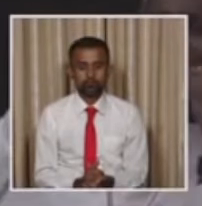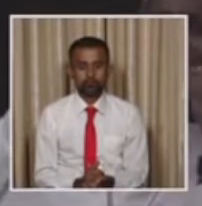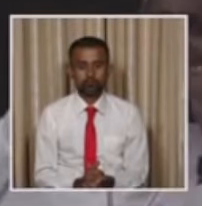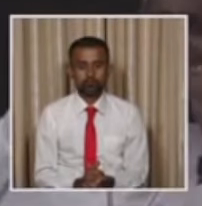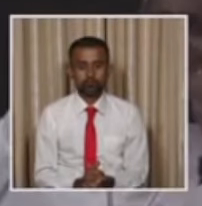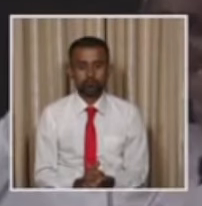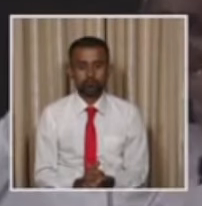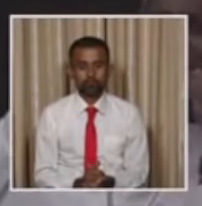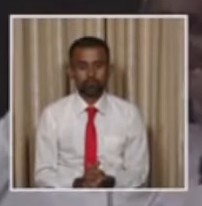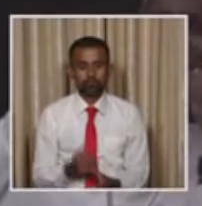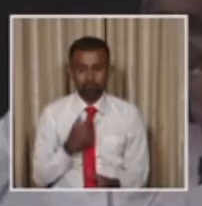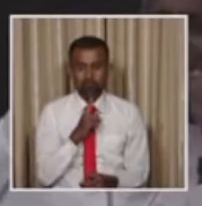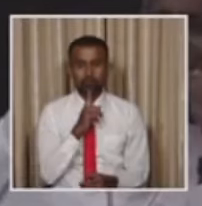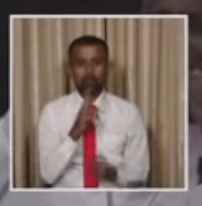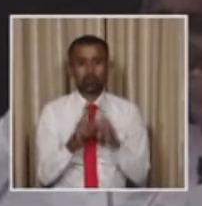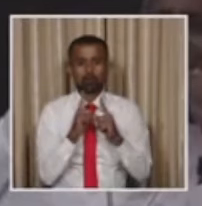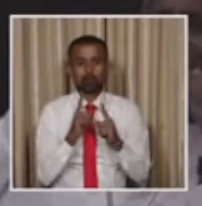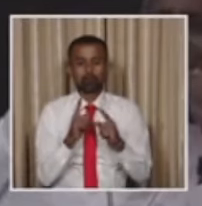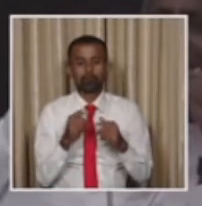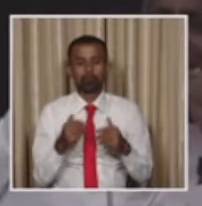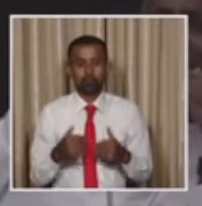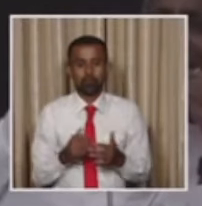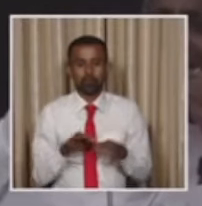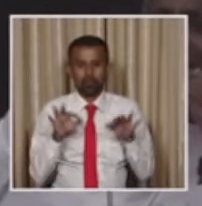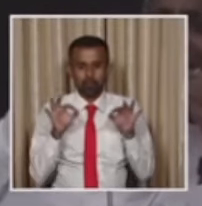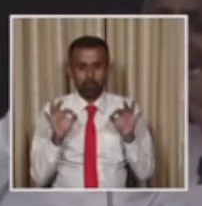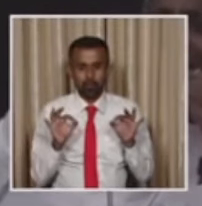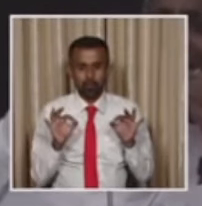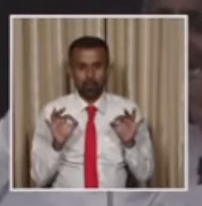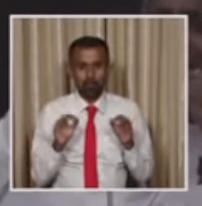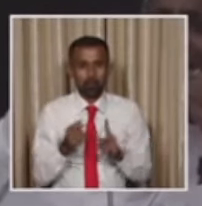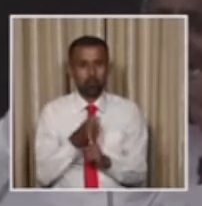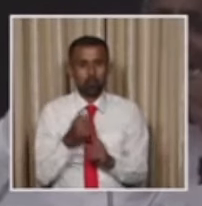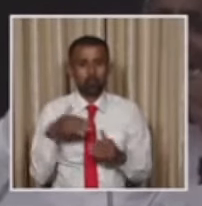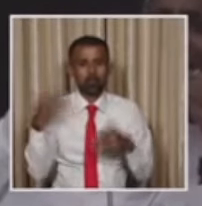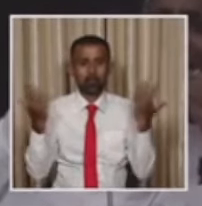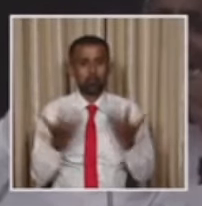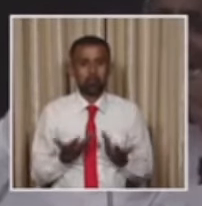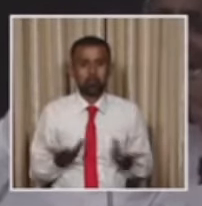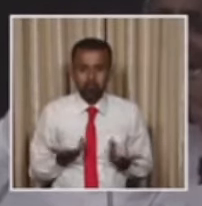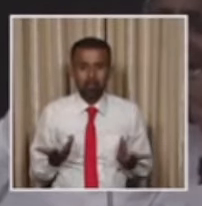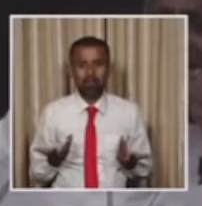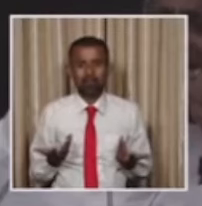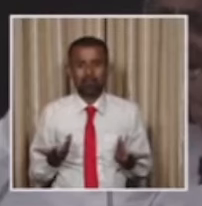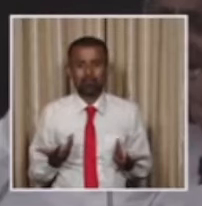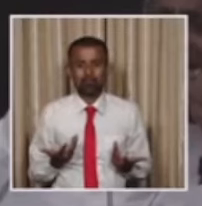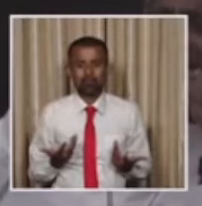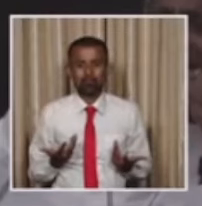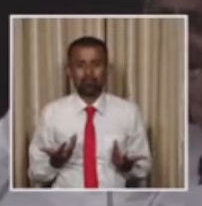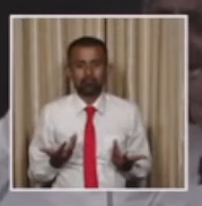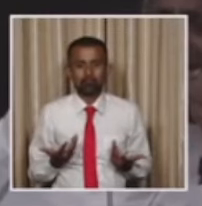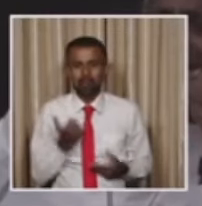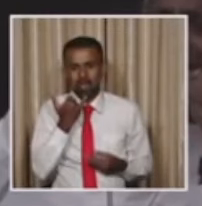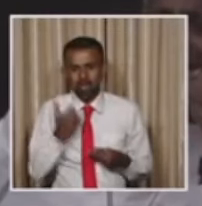then Harish Silva mathumani මේකේ හරියට බලපාන එකින් එහාට එන්න බෑ. ඒකයි මම කියන්නේ. මේක ඊටම